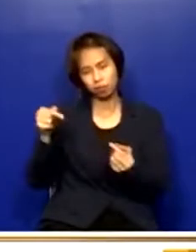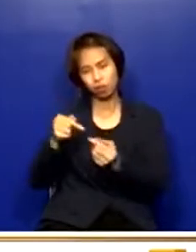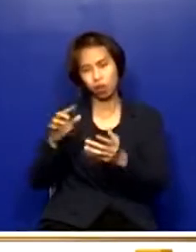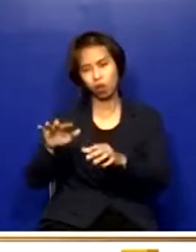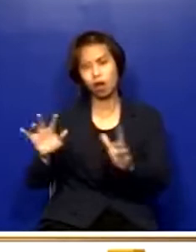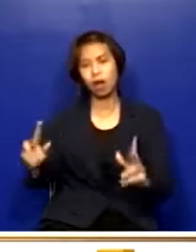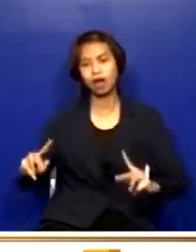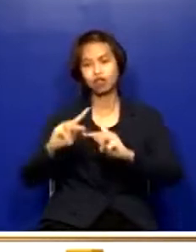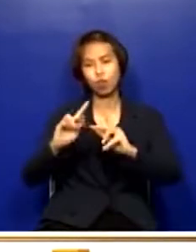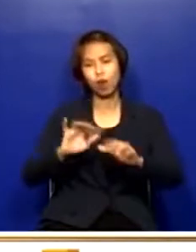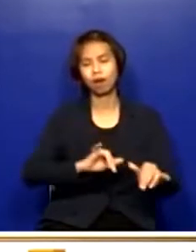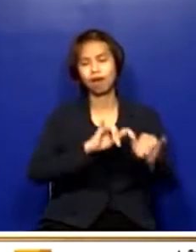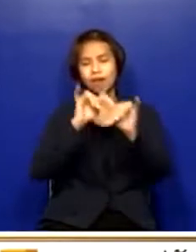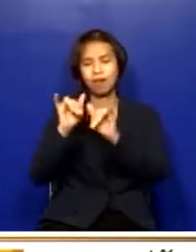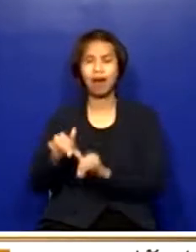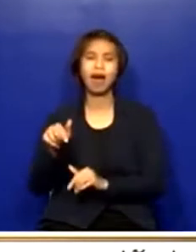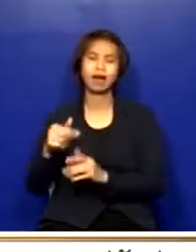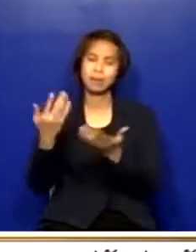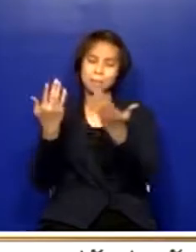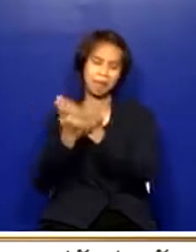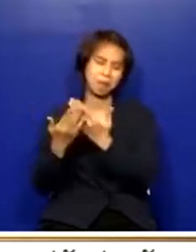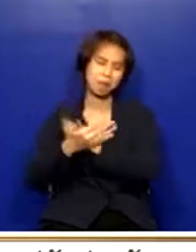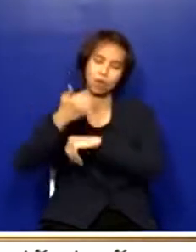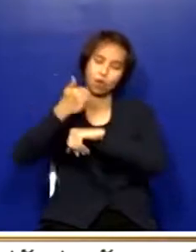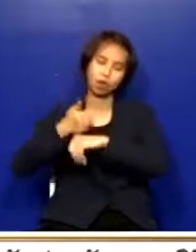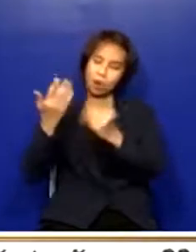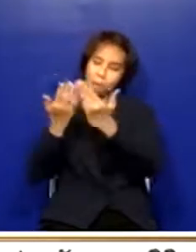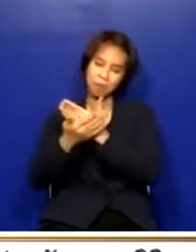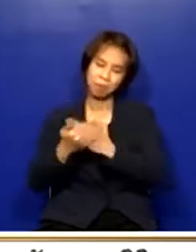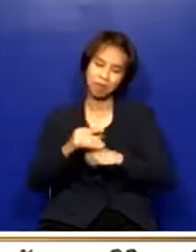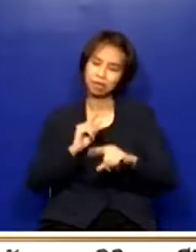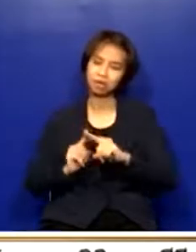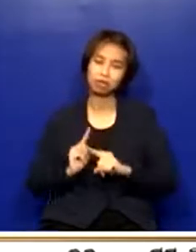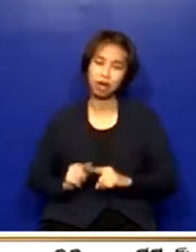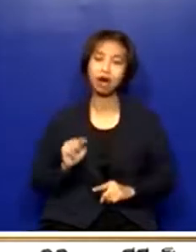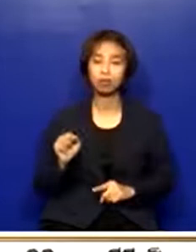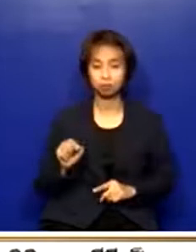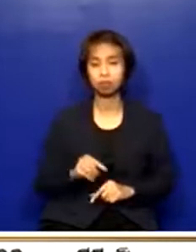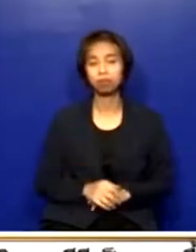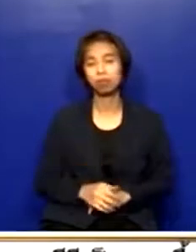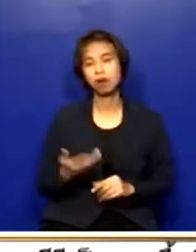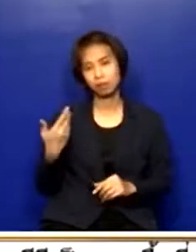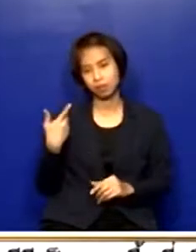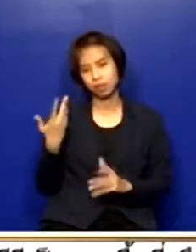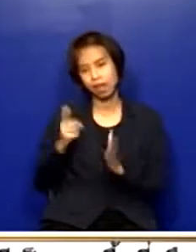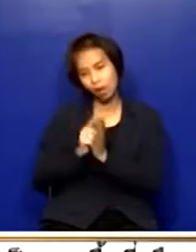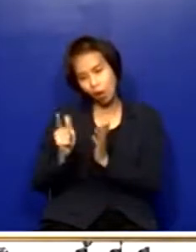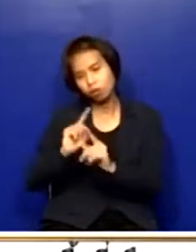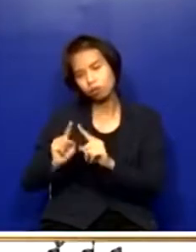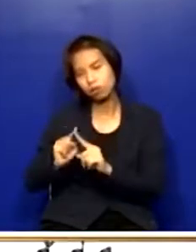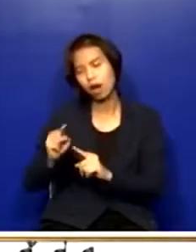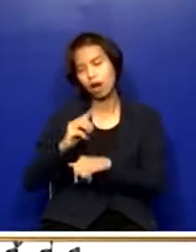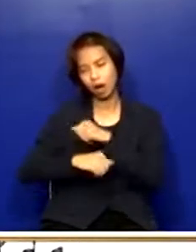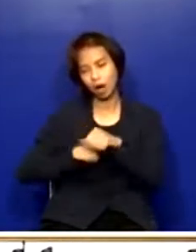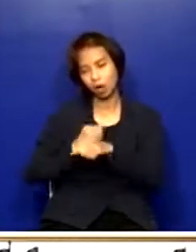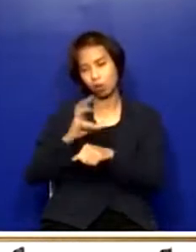เปลี่ยนตรวกระส่วงเปลี่ยนชออธิปดีเปลยนผู้บริหารอยที่ท่านสมาชิค Banglle เค็ เธราบวากมีการลาออกไปกระเสีย